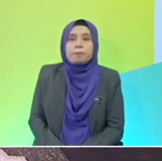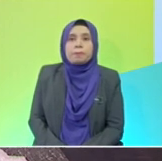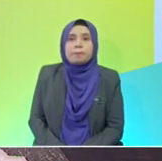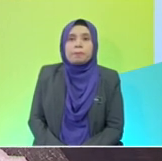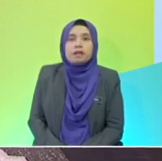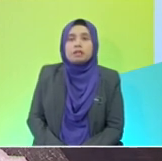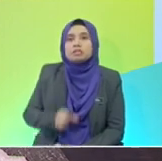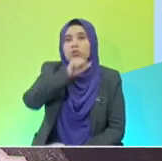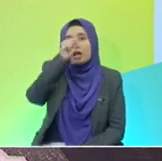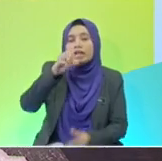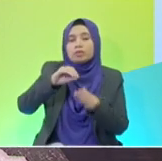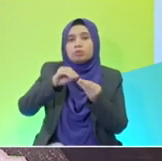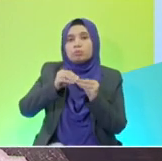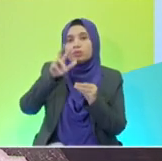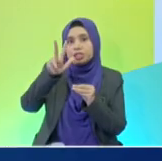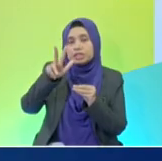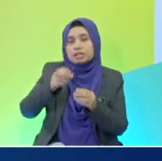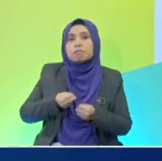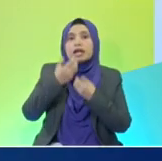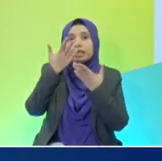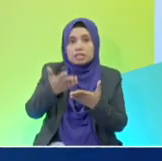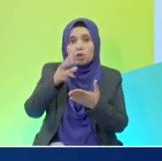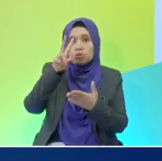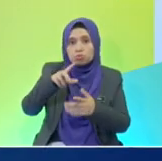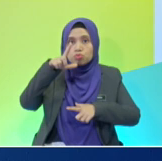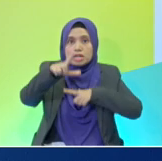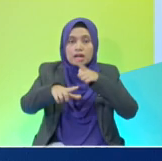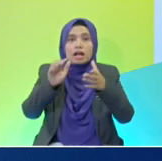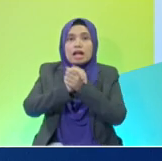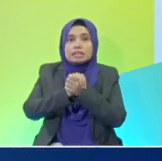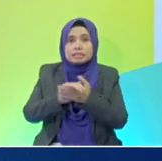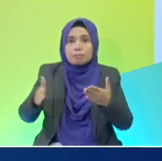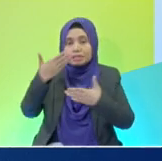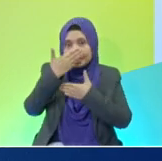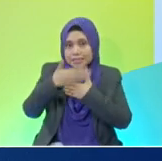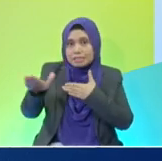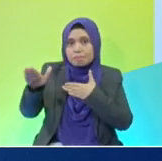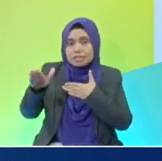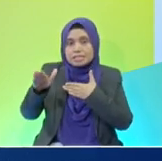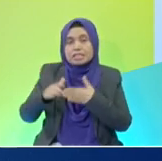Yang ketiga menyatukan dua langkah keselamatan selepas